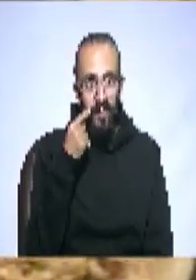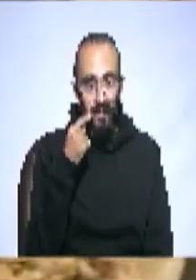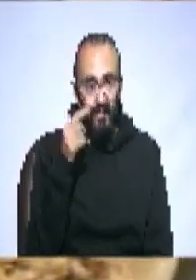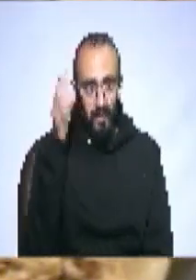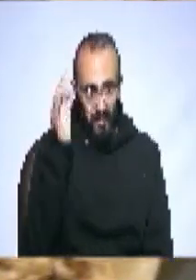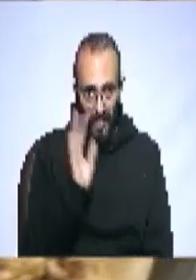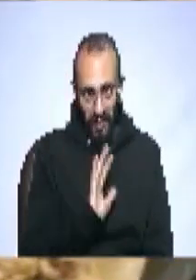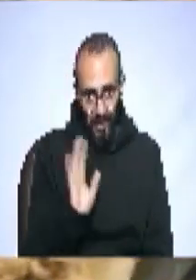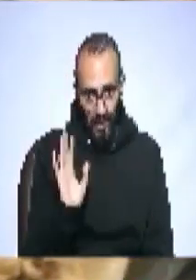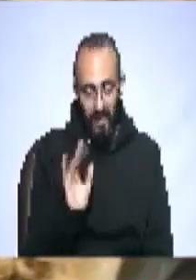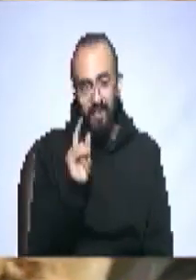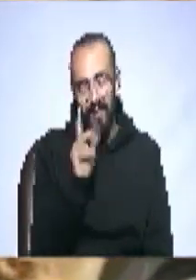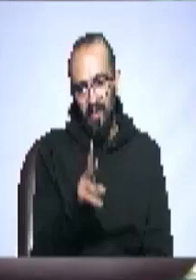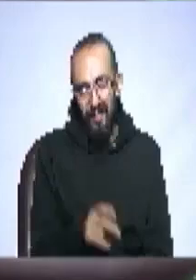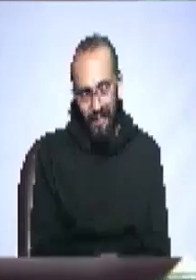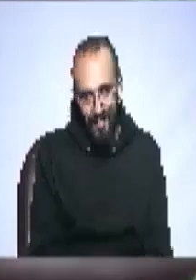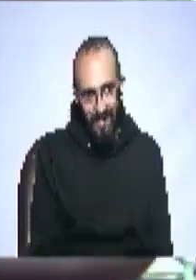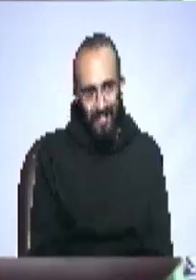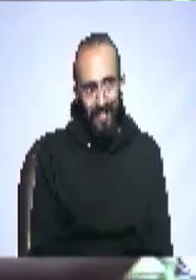بس خلاص انت اللي قلت.